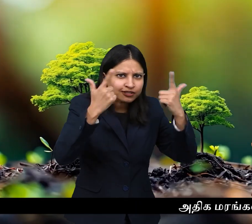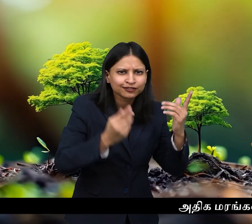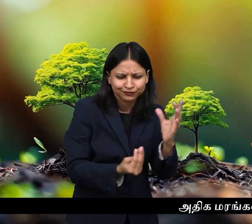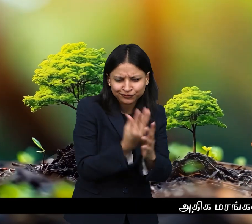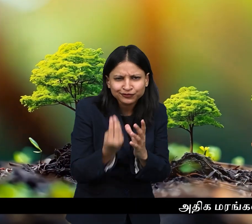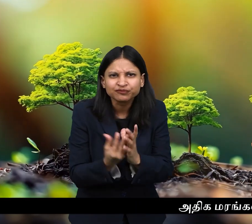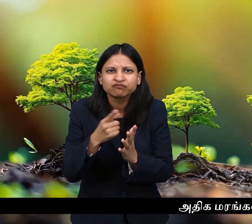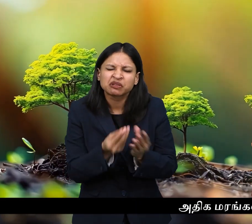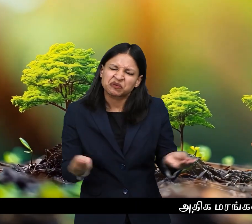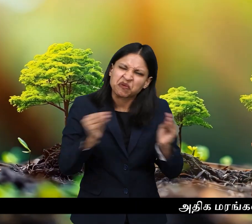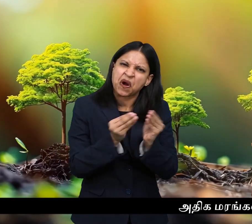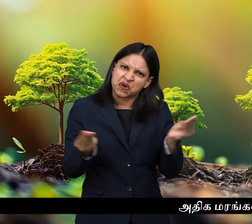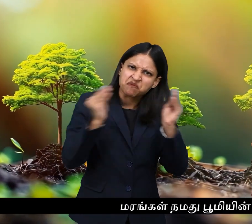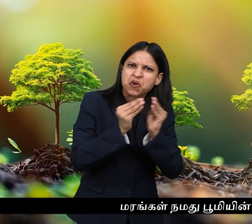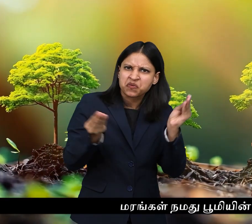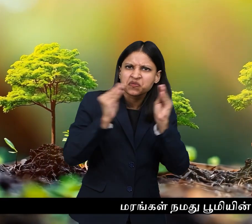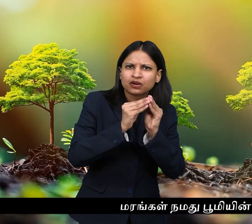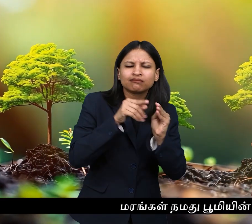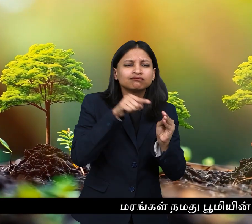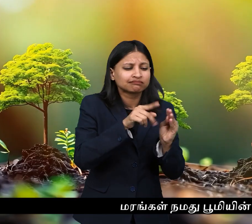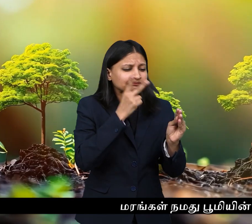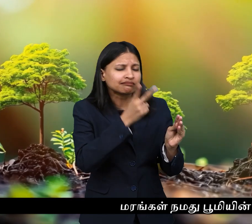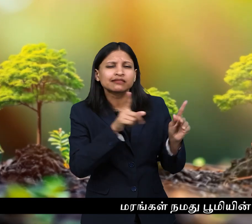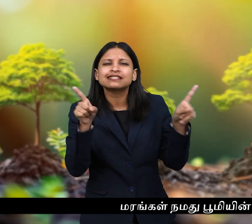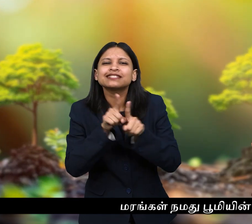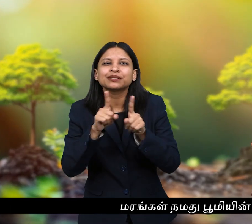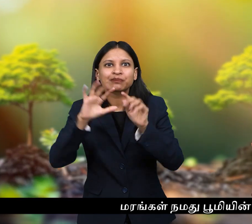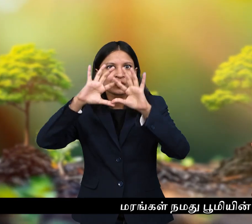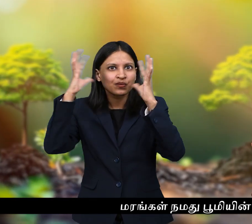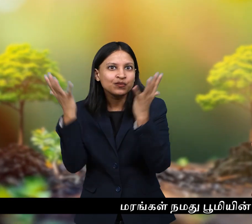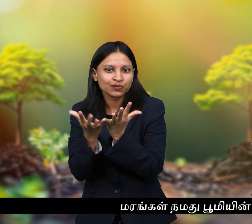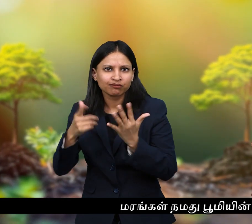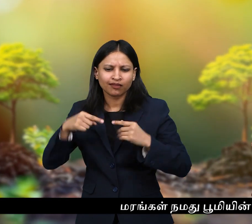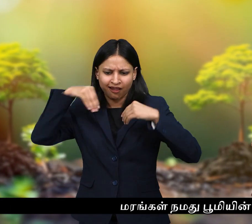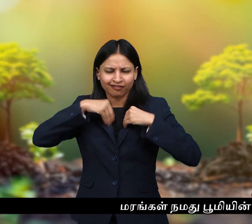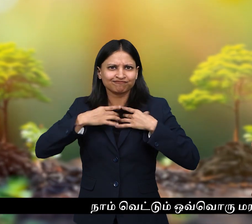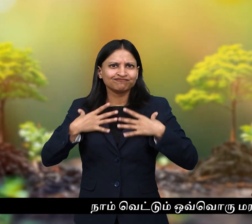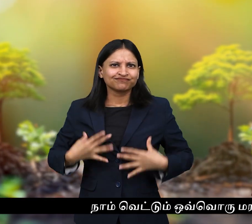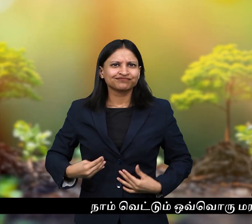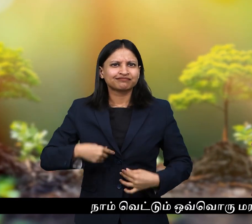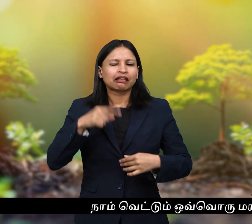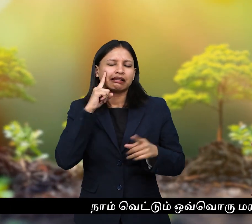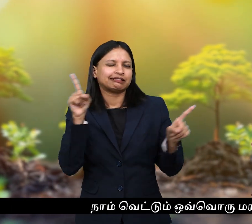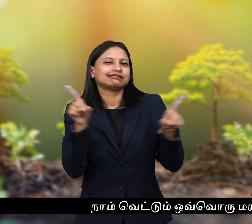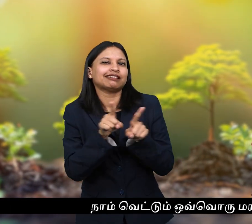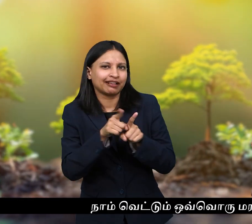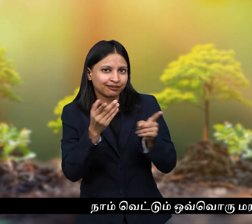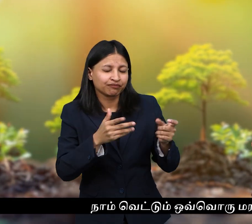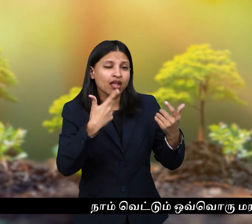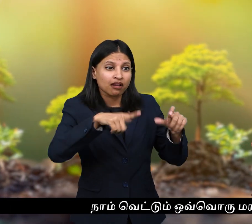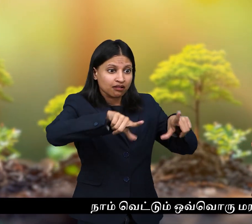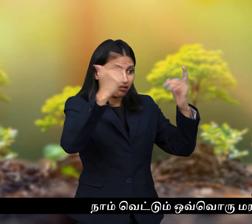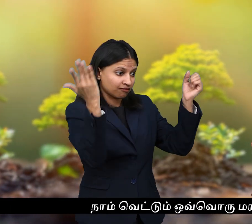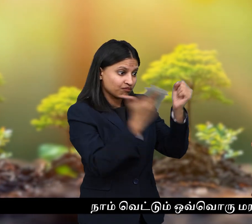அதிக மரங்களை நடுங்கள். மரங்கள் நமது பூமியின் நுரையீரல் போன்றவை. நாம் வெட்டும் ஒவ்வொரு